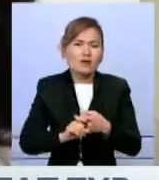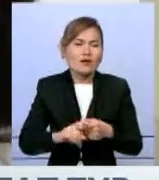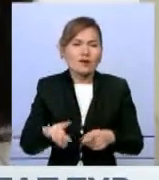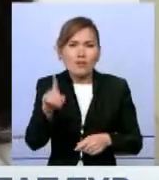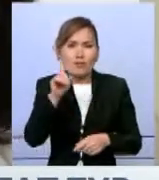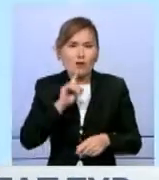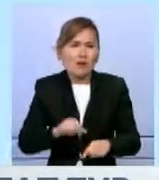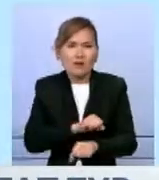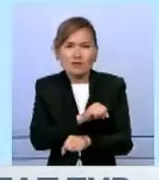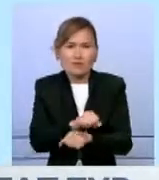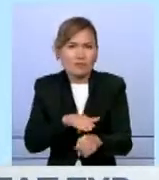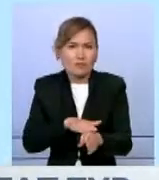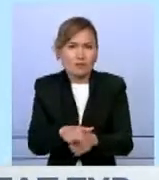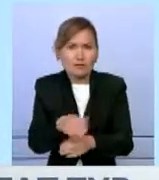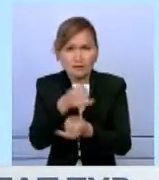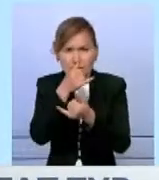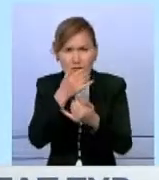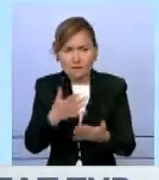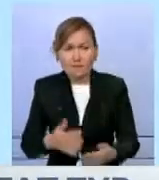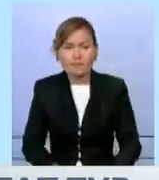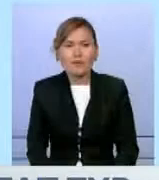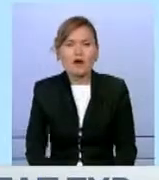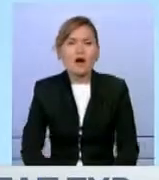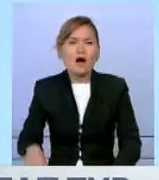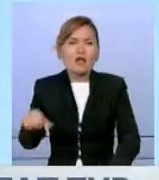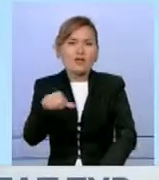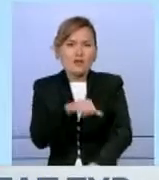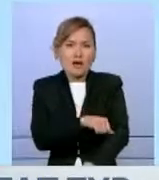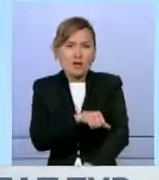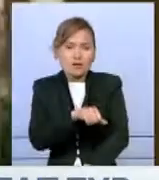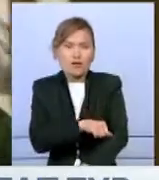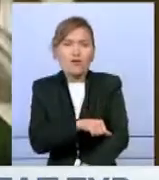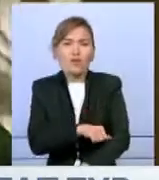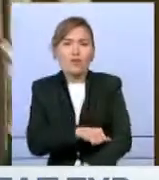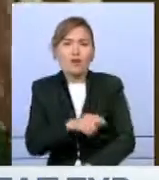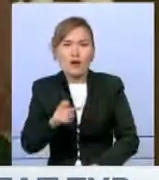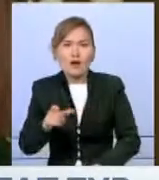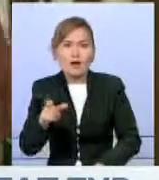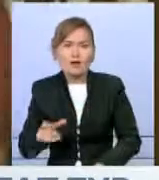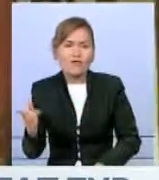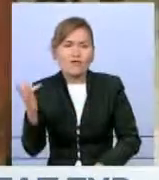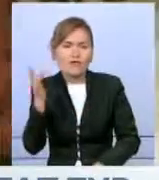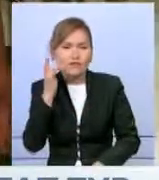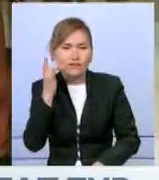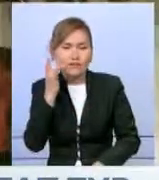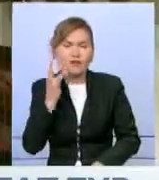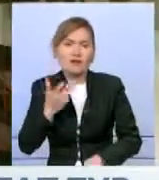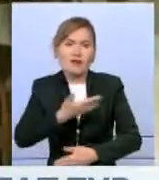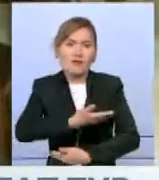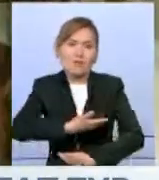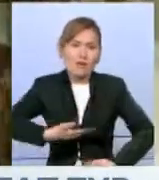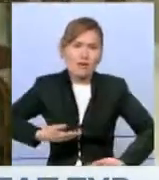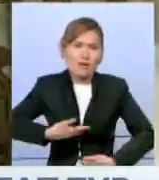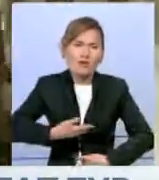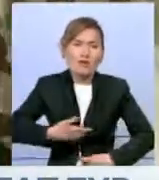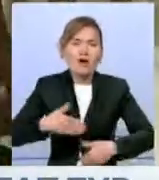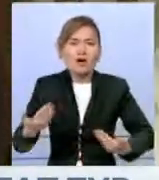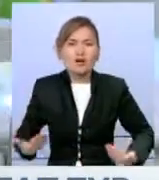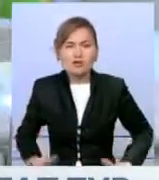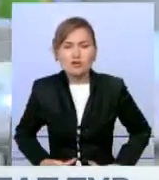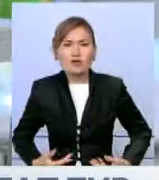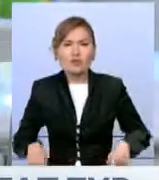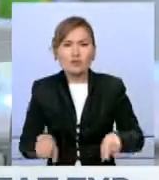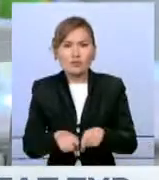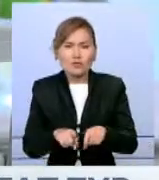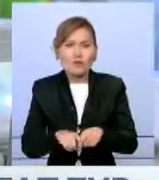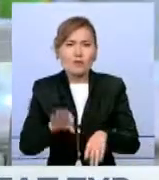алмай келеміз. Бұрын қауіп нашақорлардан келетін, қазір жұқпалы дерт жыныстық жолмен көптеп тарап жатыр. Қазір Латвияда АИТВ дерті